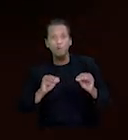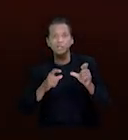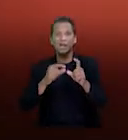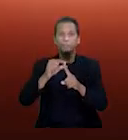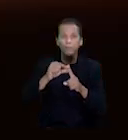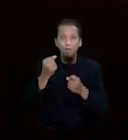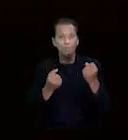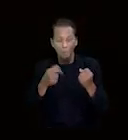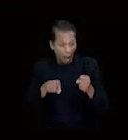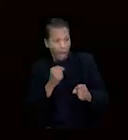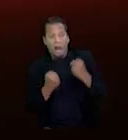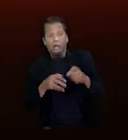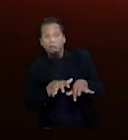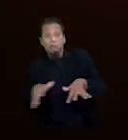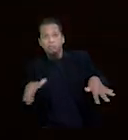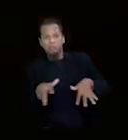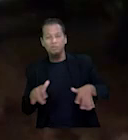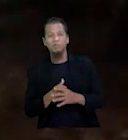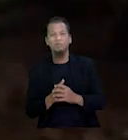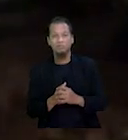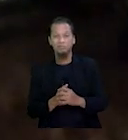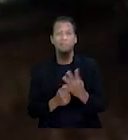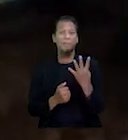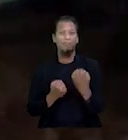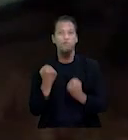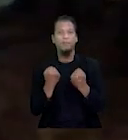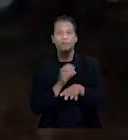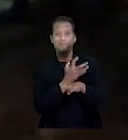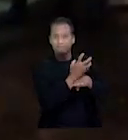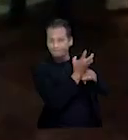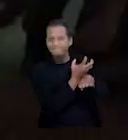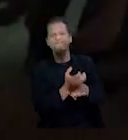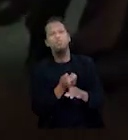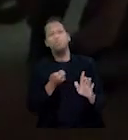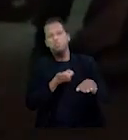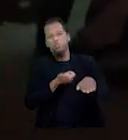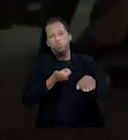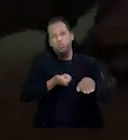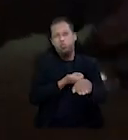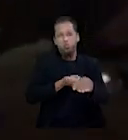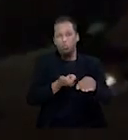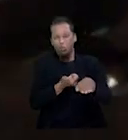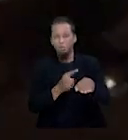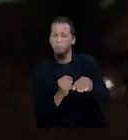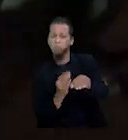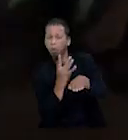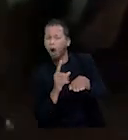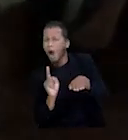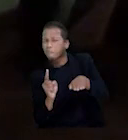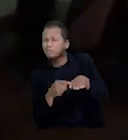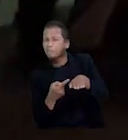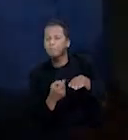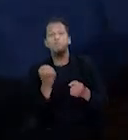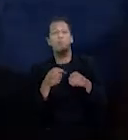sedang melakukan pengisian BBM 4 mobil pemadam kebakaran dikerahkan untuk bisa memadamkan api dugaan sementara penyebab